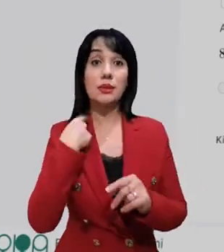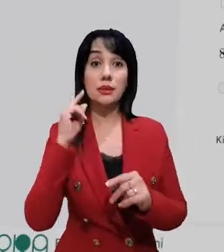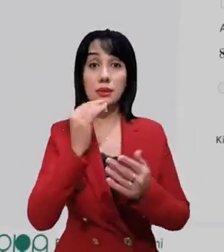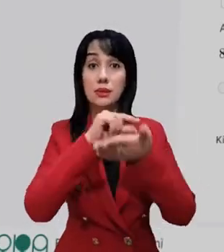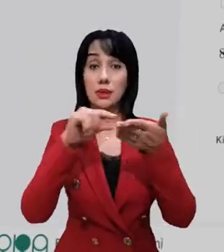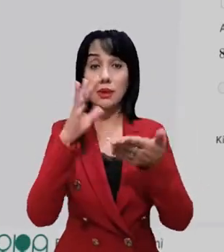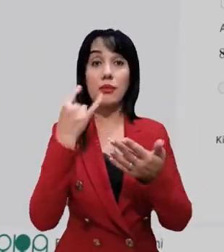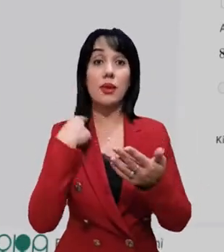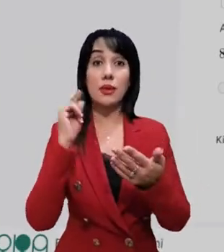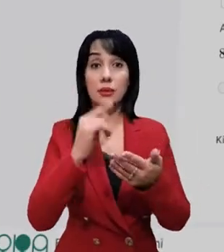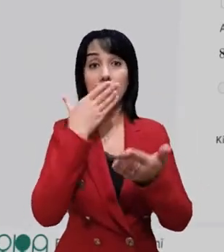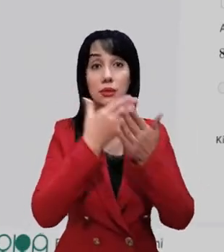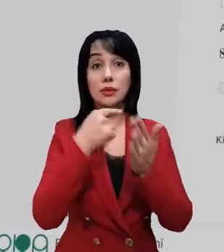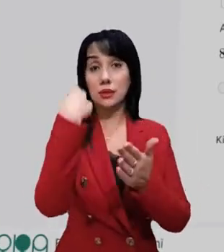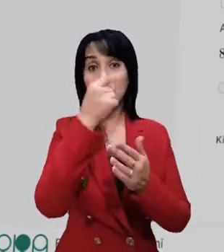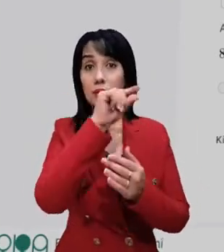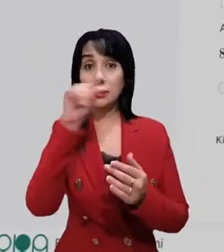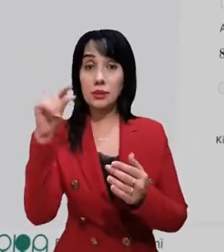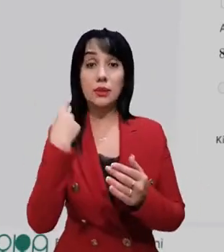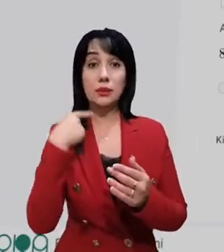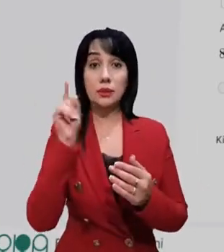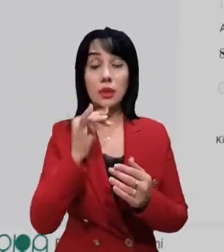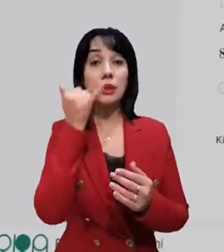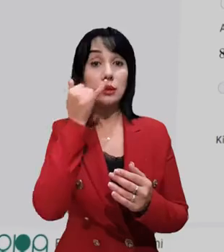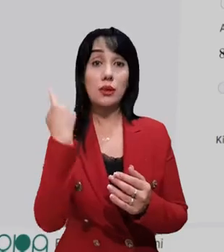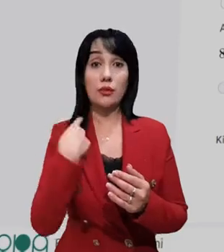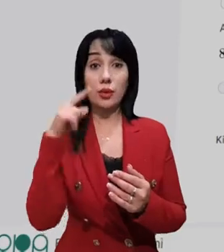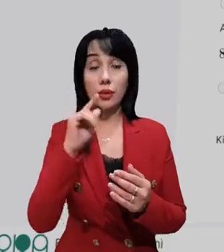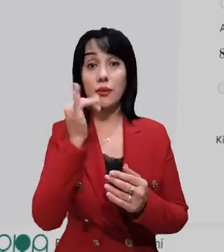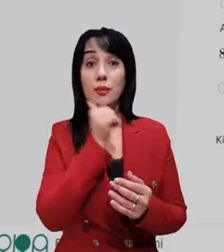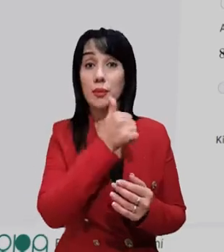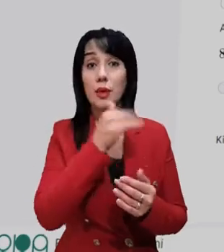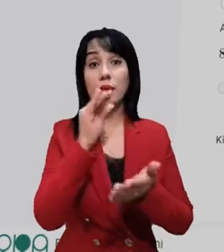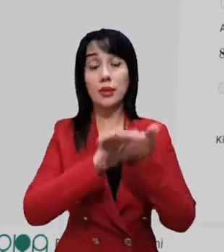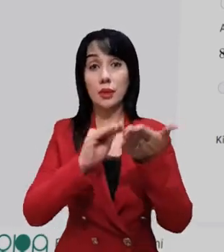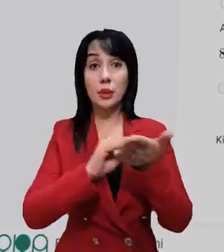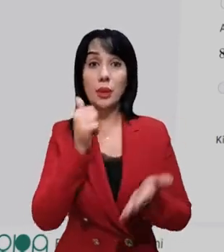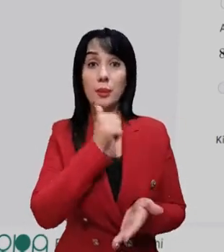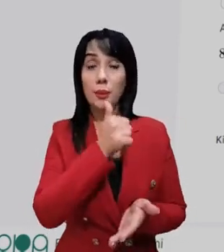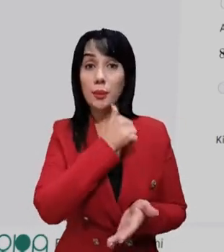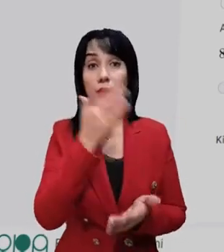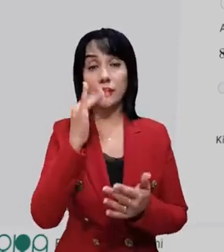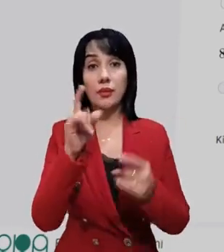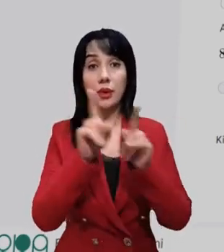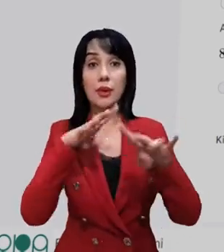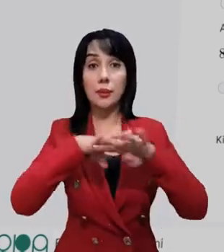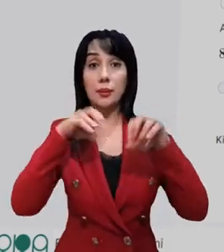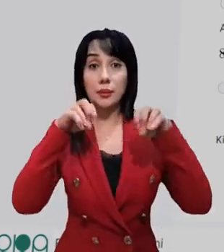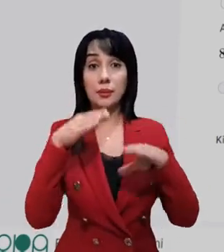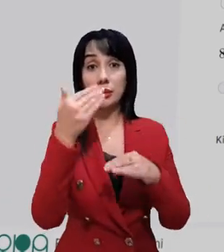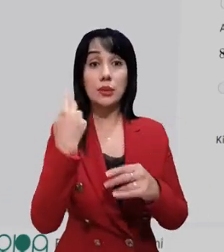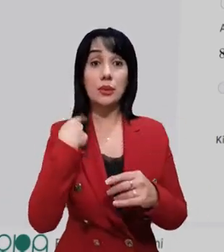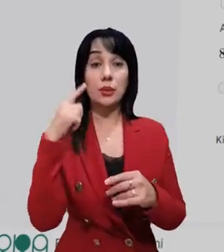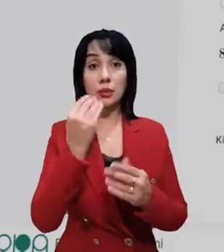pasport seriyasi va raqami, shaxsiy identifikatsiya raqami, telefon raqami, parol, takroriy parol hamda arifmetik